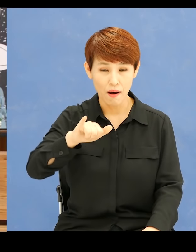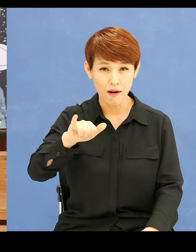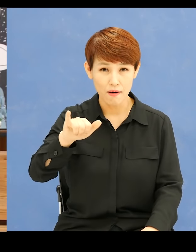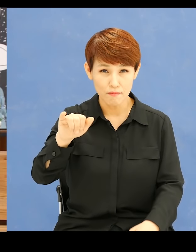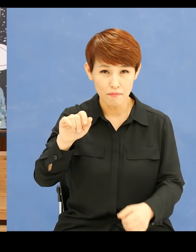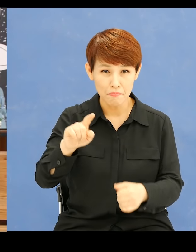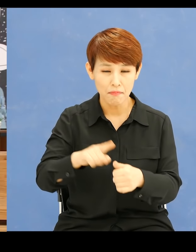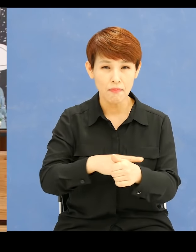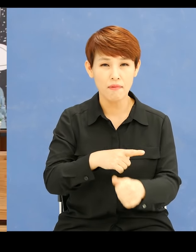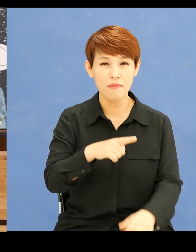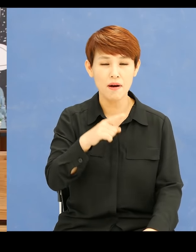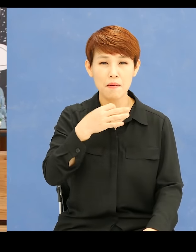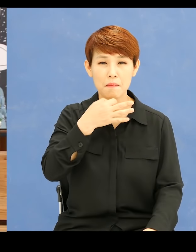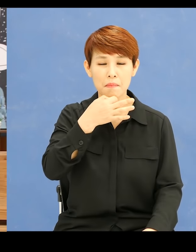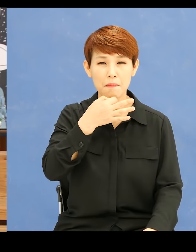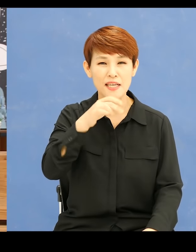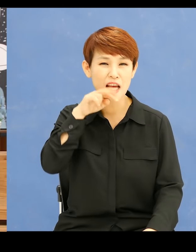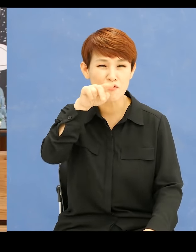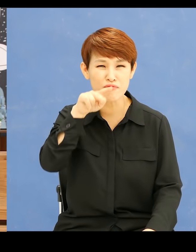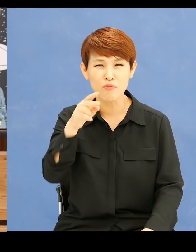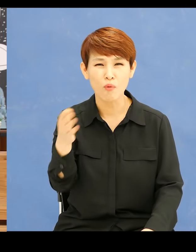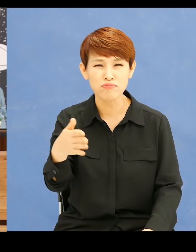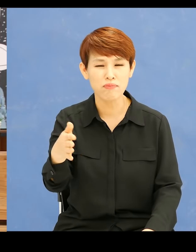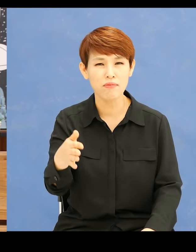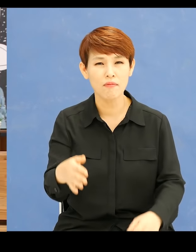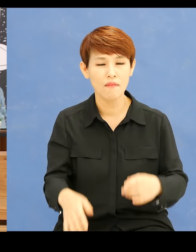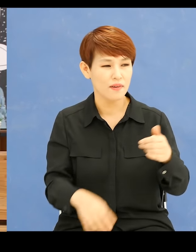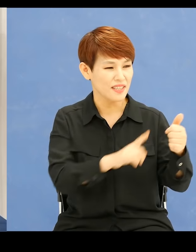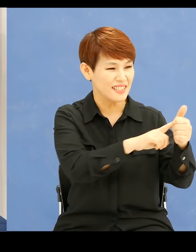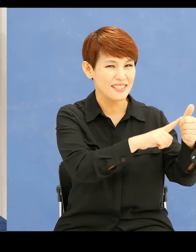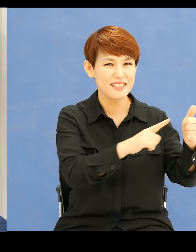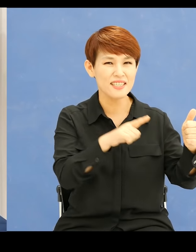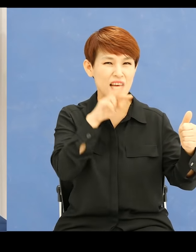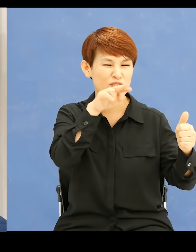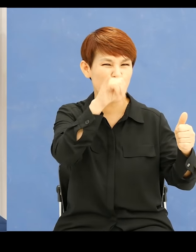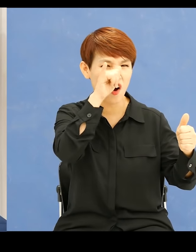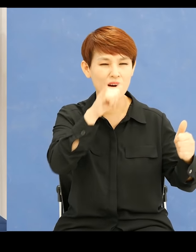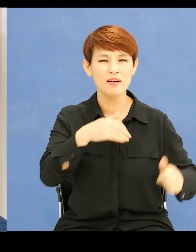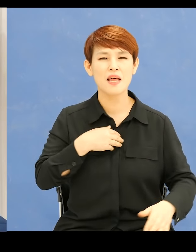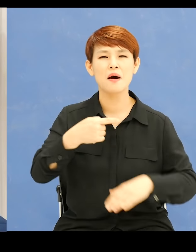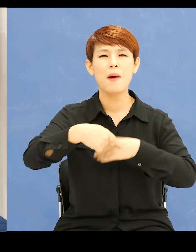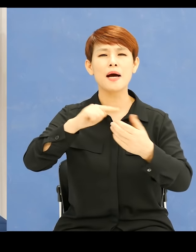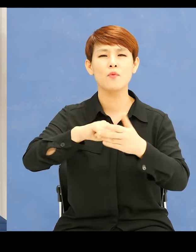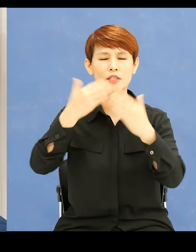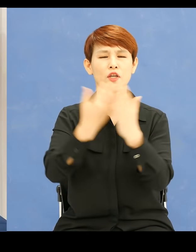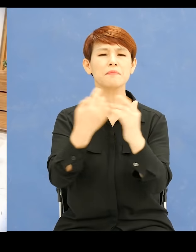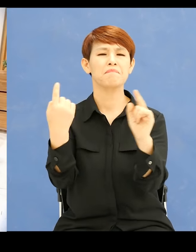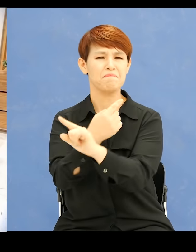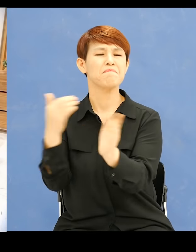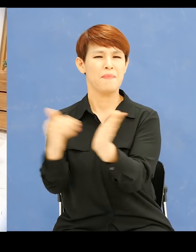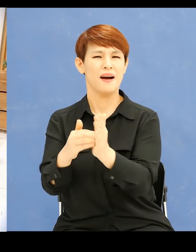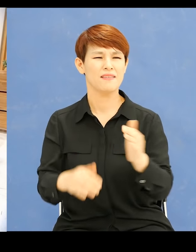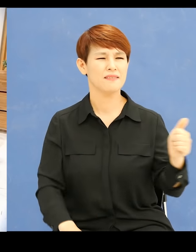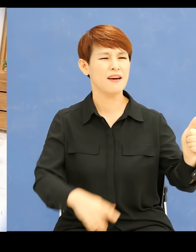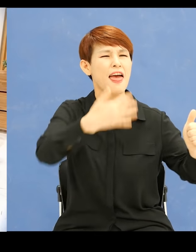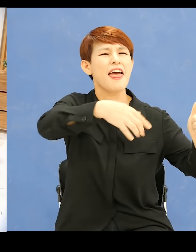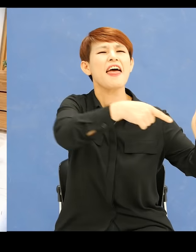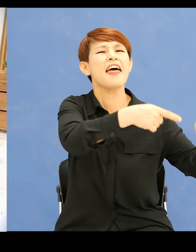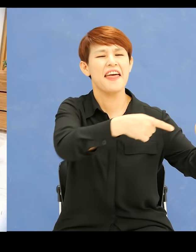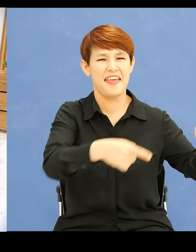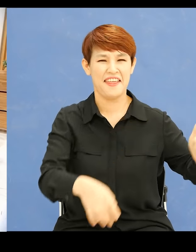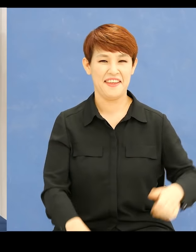그런지 목사님은 사투리를 안 쓰시는데 김관성 목사님이 아직도 울산 사투리가 심하게 쓰시던데. 예, 저는 완전히 회심을 했고 그 친구는 아주 회심 단계 가운데 있는 거죠.